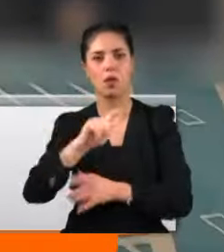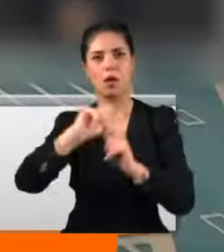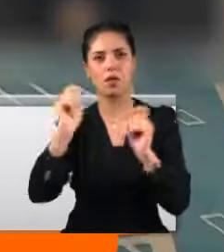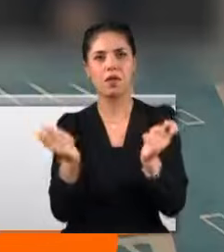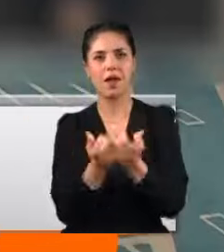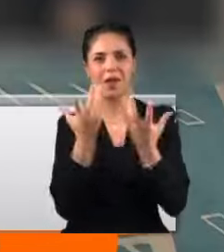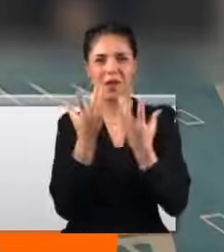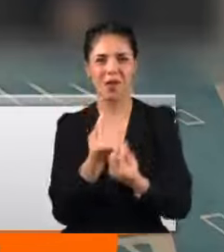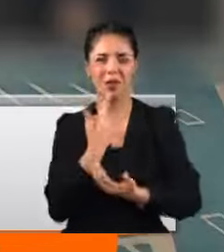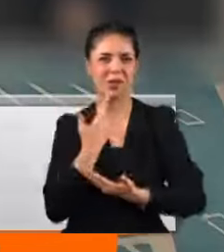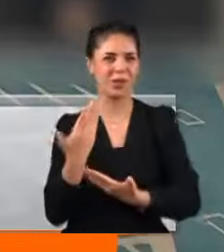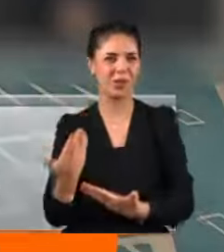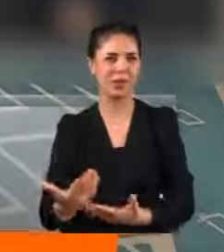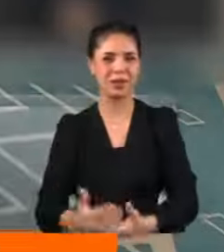kırıldığını sözlerine ekledi